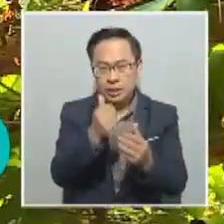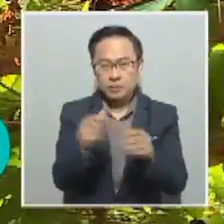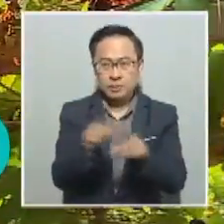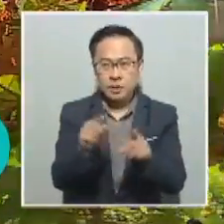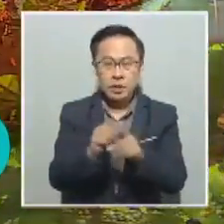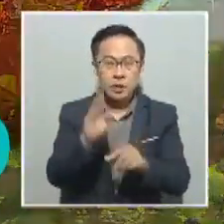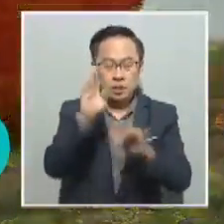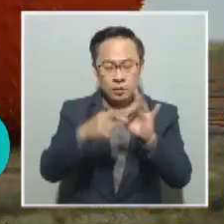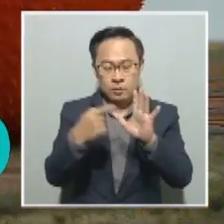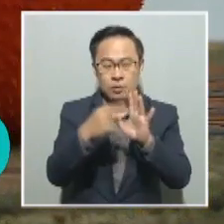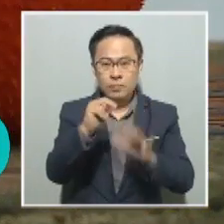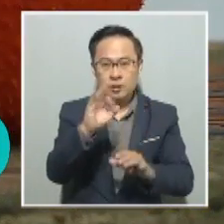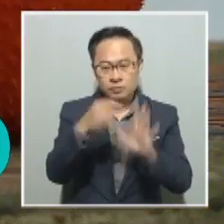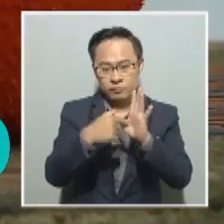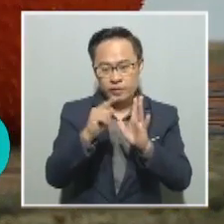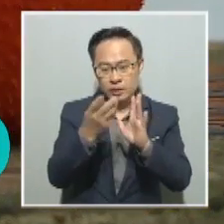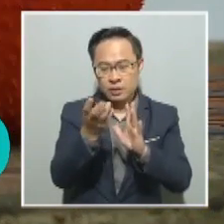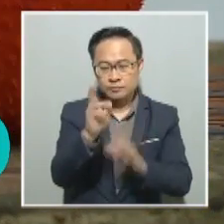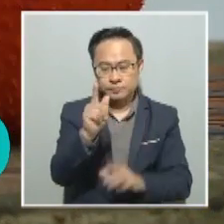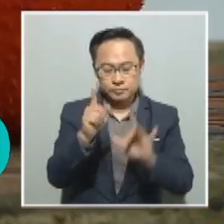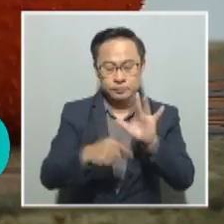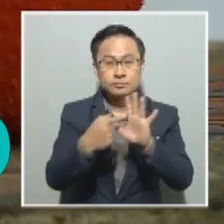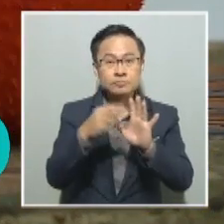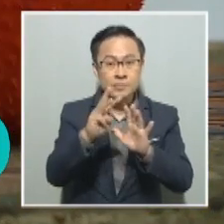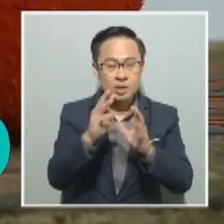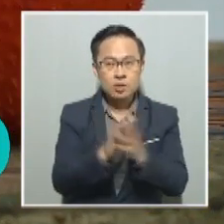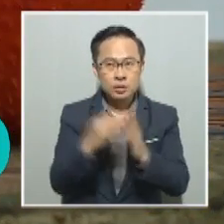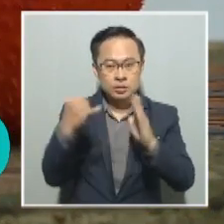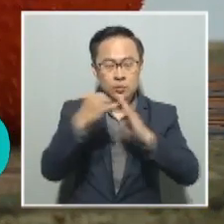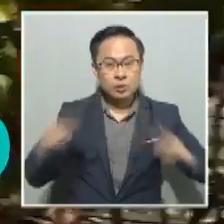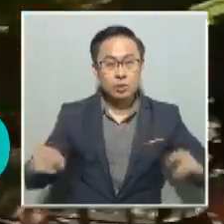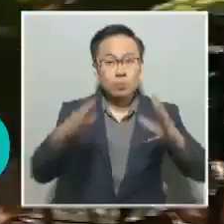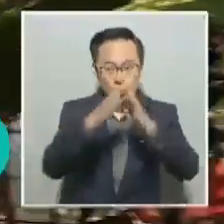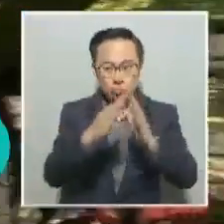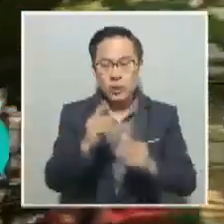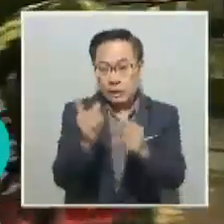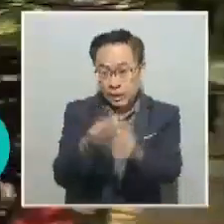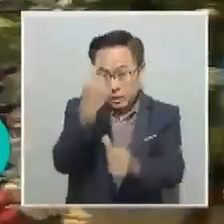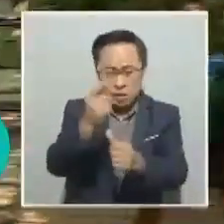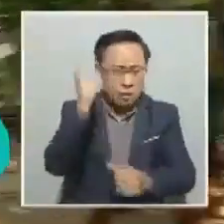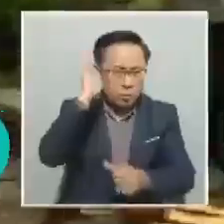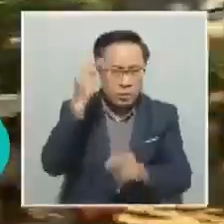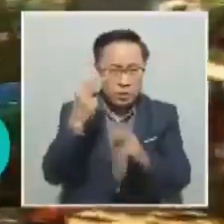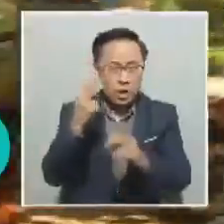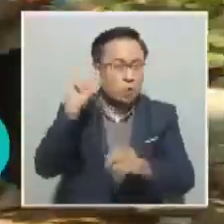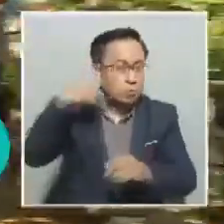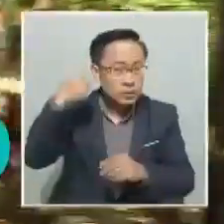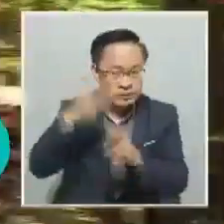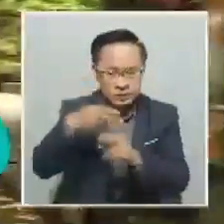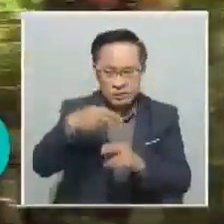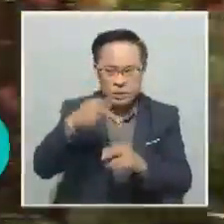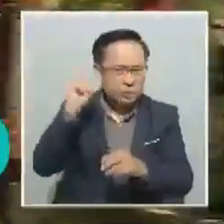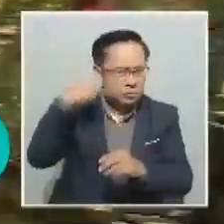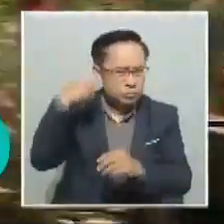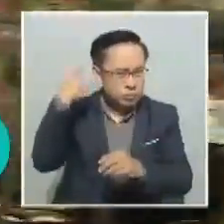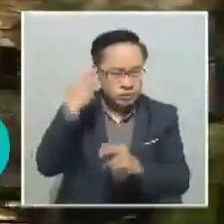มครับบ้านฟักข้าวคณิษฐาตั้งอยู่ที่ตำบลมหาสวัสดิ์แรกเริ่มเนี่ยบอกกันว่าคุณบำรุงพินิจกุลหรือว่าป้าจิ๋มนะครับป้า